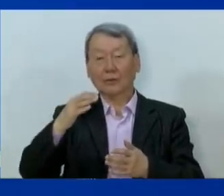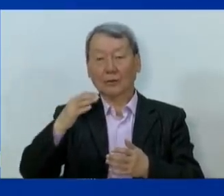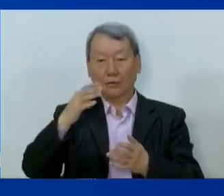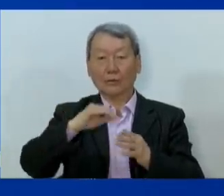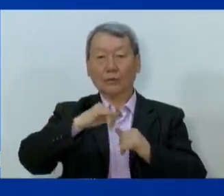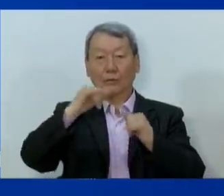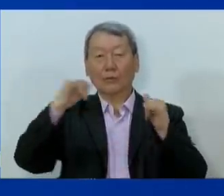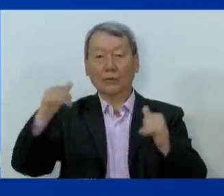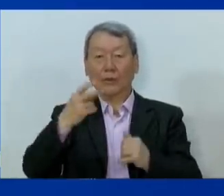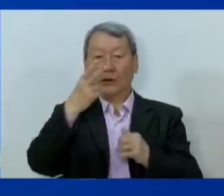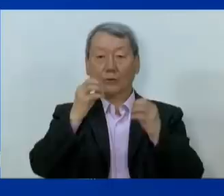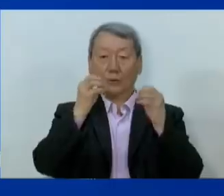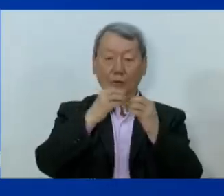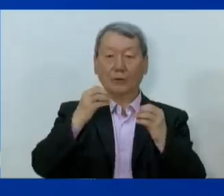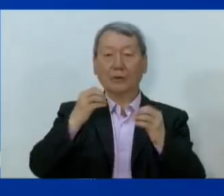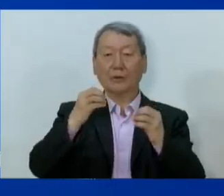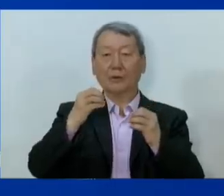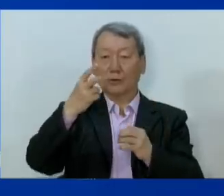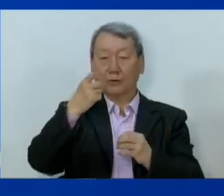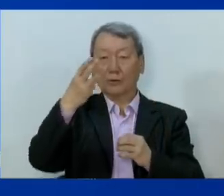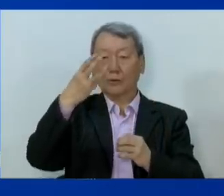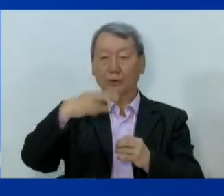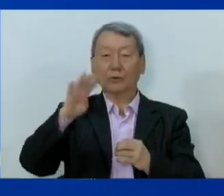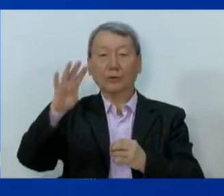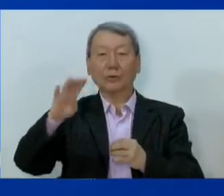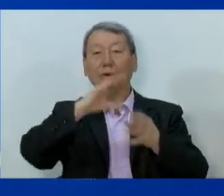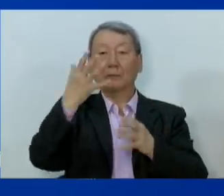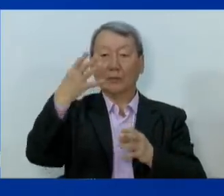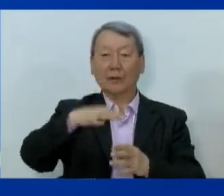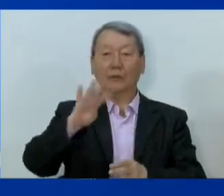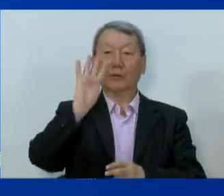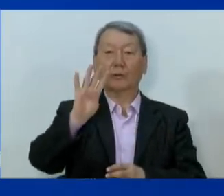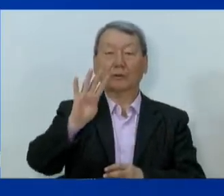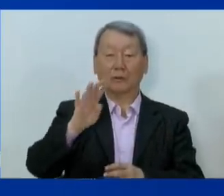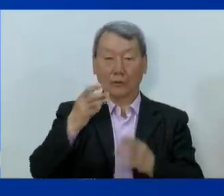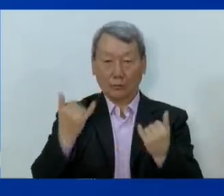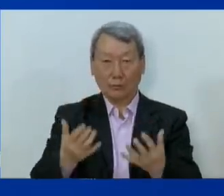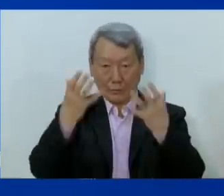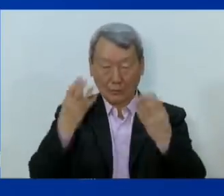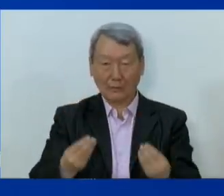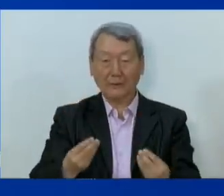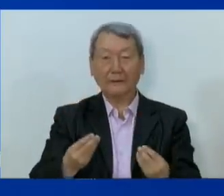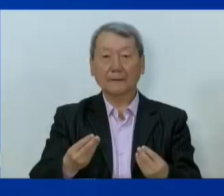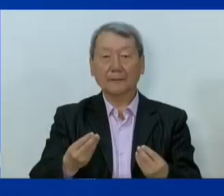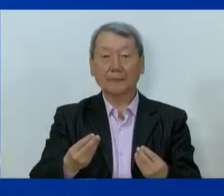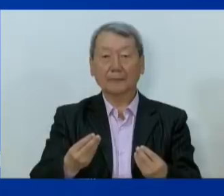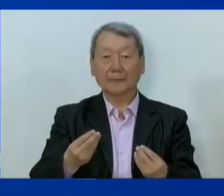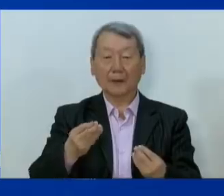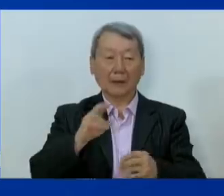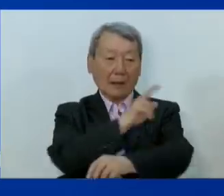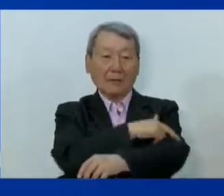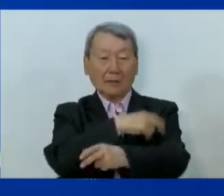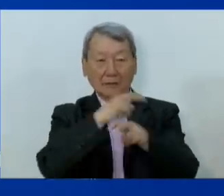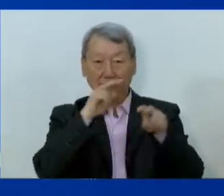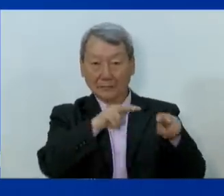Әрестет Түшінде деміргі